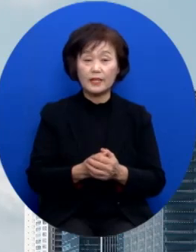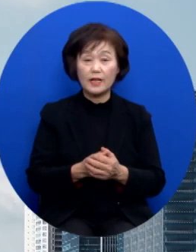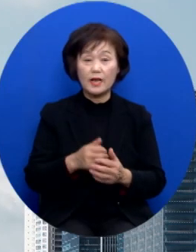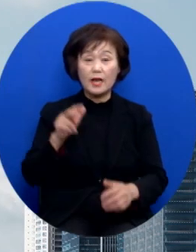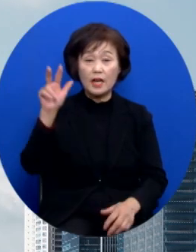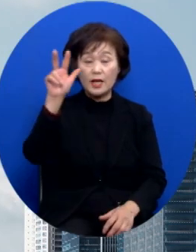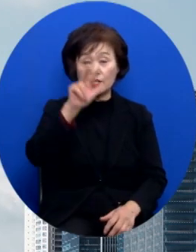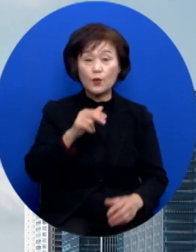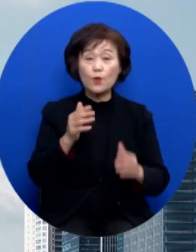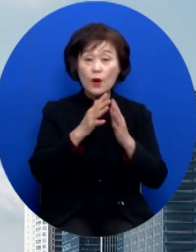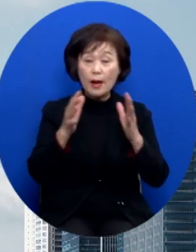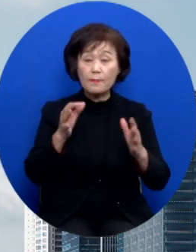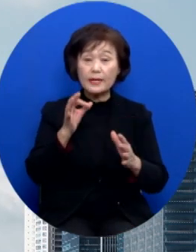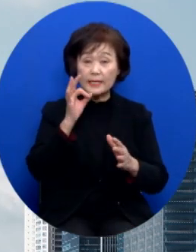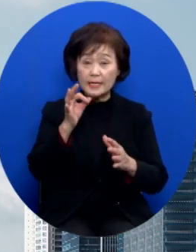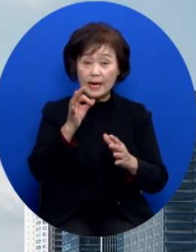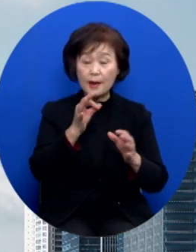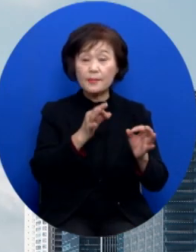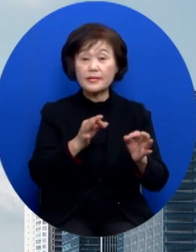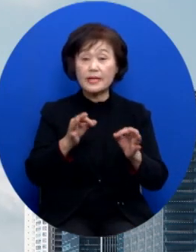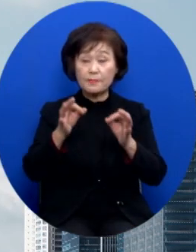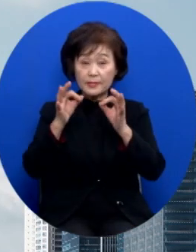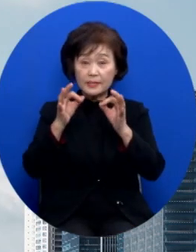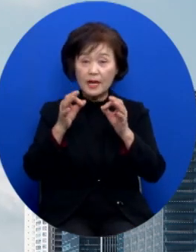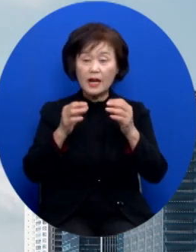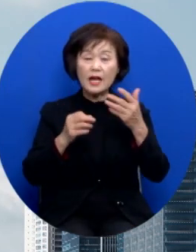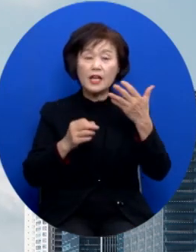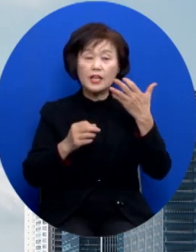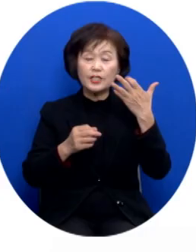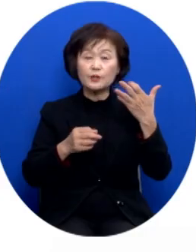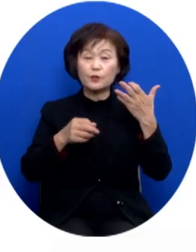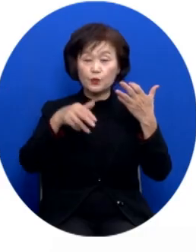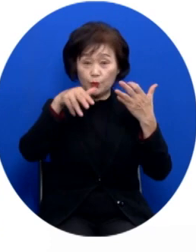전국 아파트값 상승세가 19주 만에 멈췄습니다.